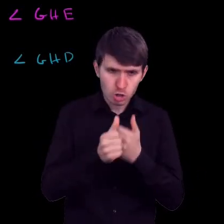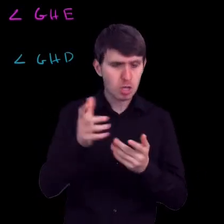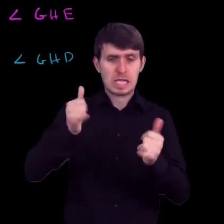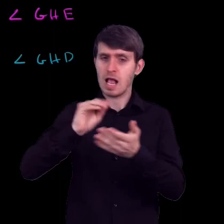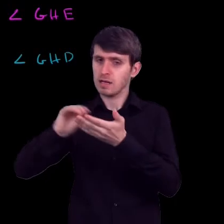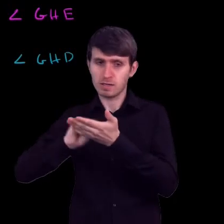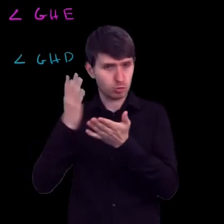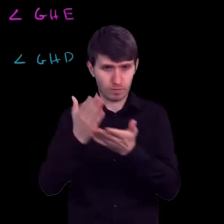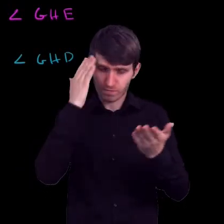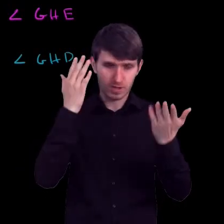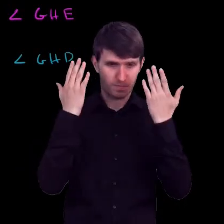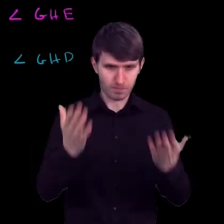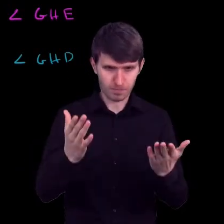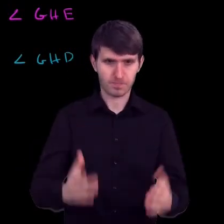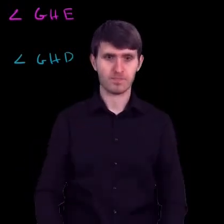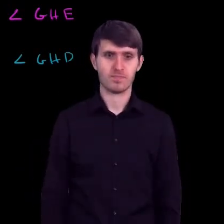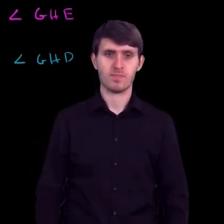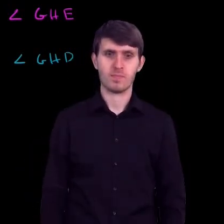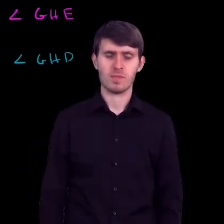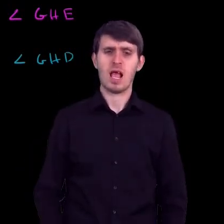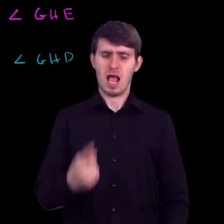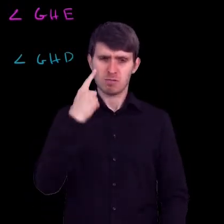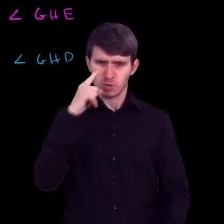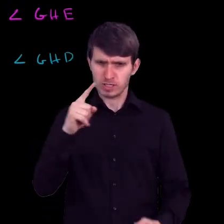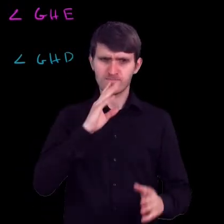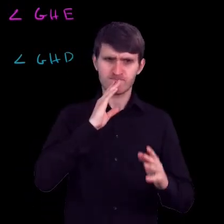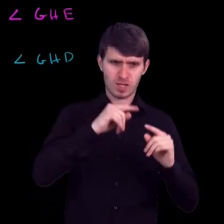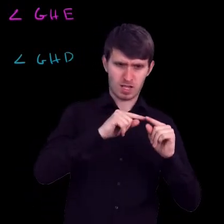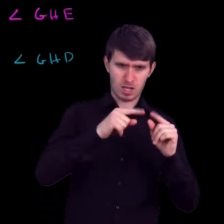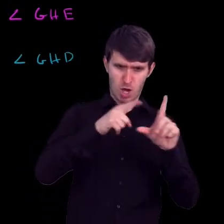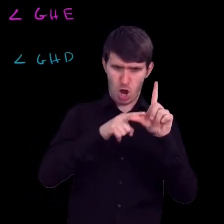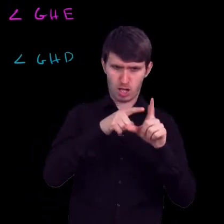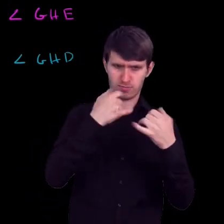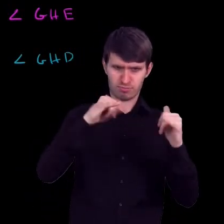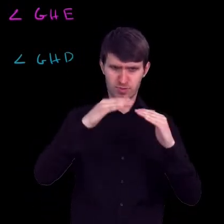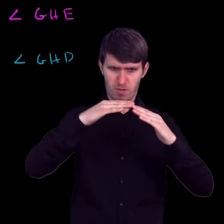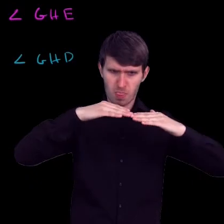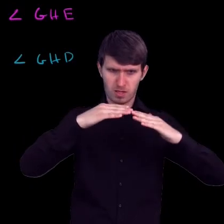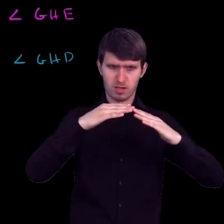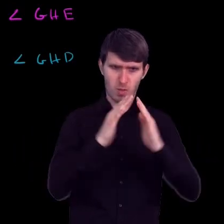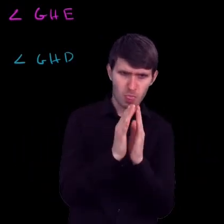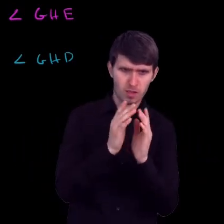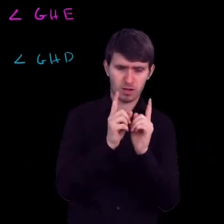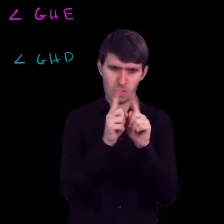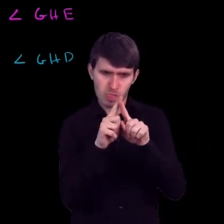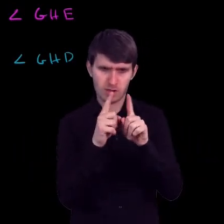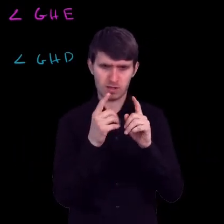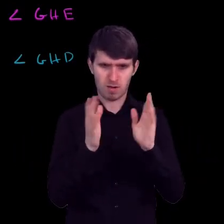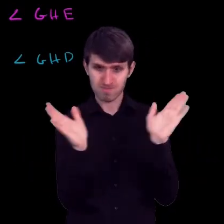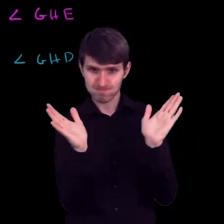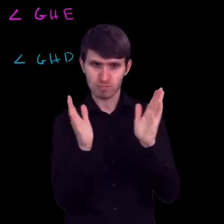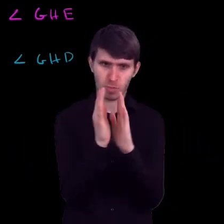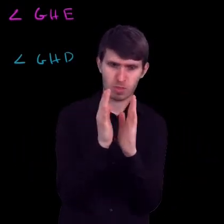kąt i jak go opisać za pomocą symboli. Ale pewnie zwróciliście uwagę, że nie wszystkie kąty są takie same.